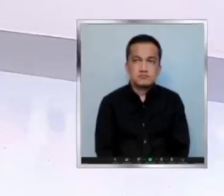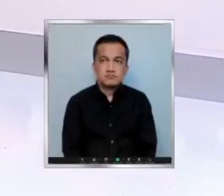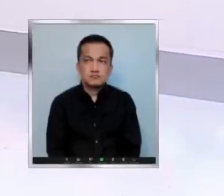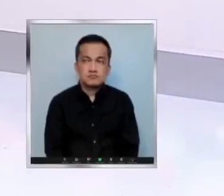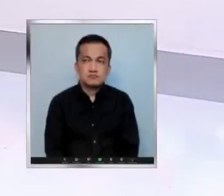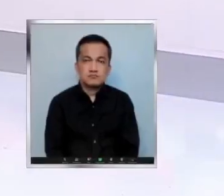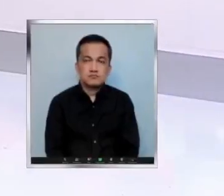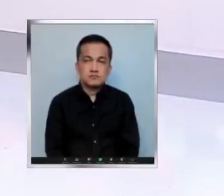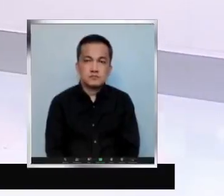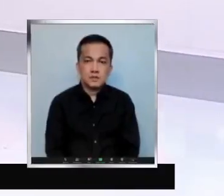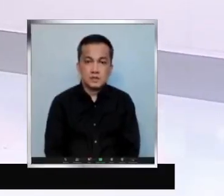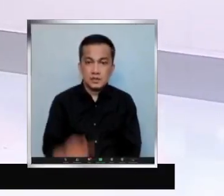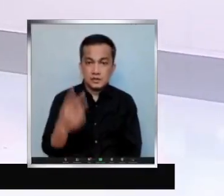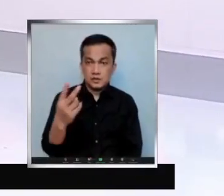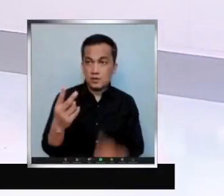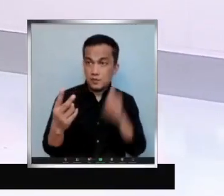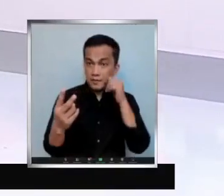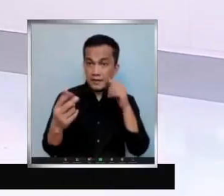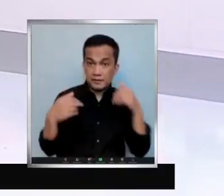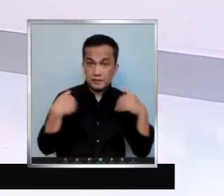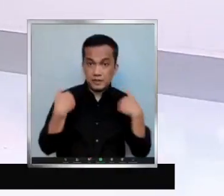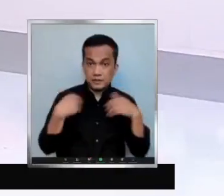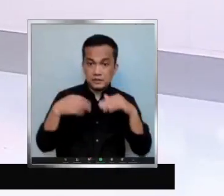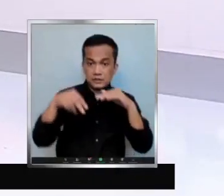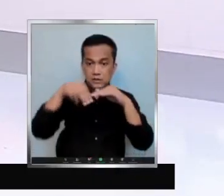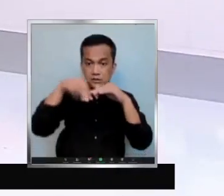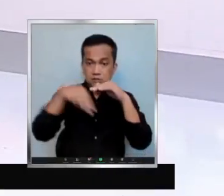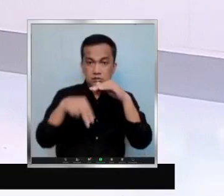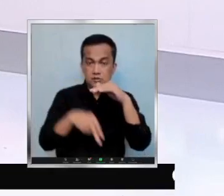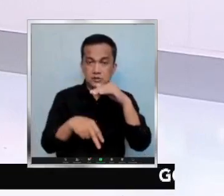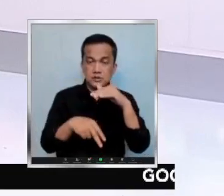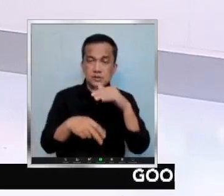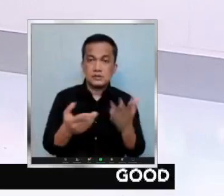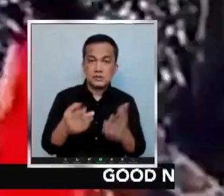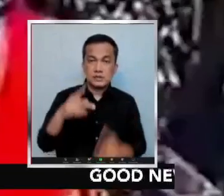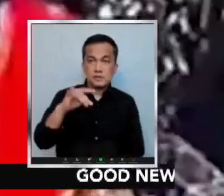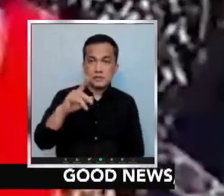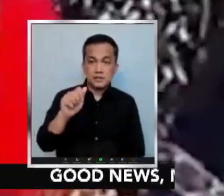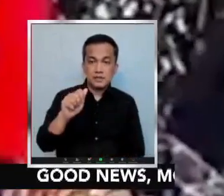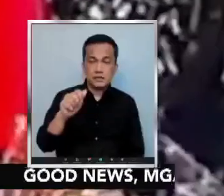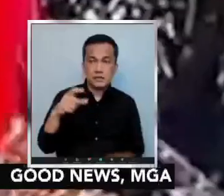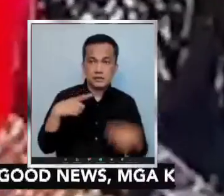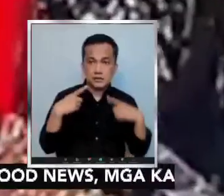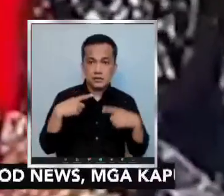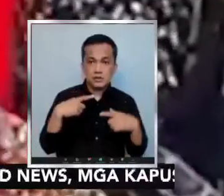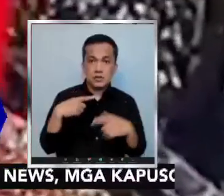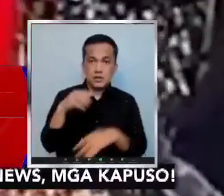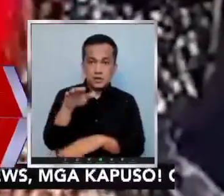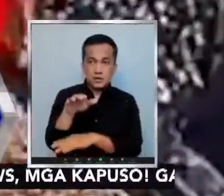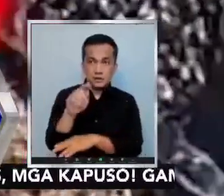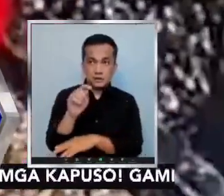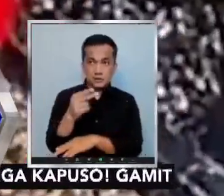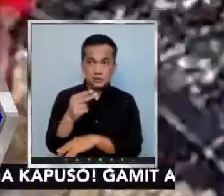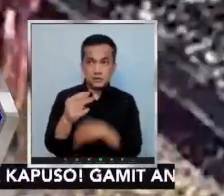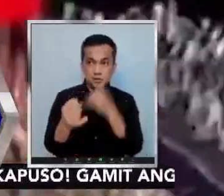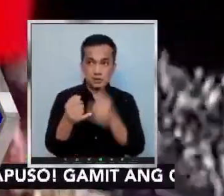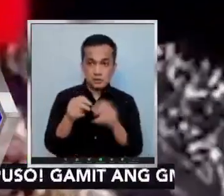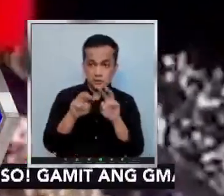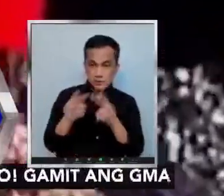Dalawang babae minor de edad ang nalunod sa Pila, Laguna. Hapon ng Webes nang huling nakita ang magkaibigang Jillian Alisa